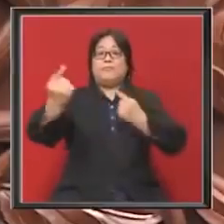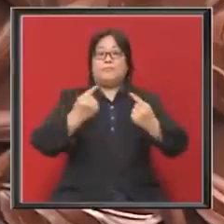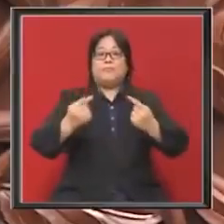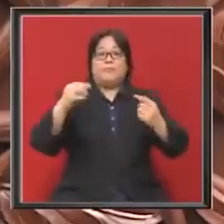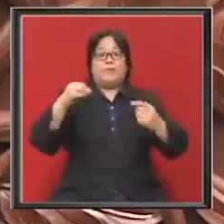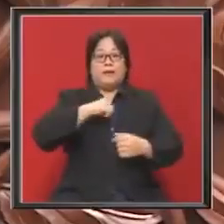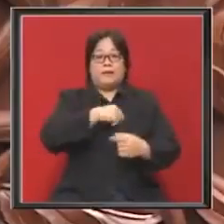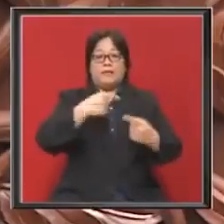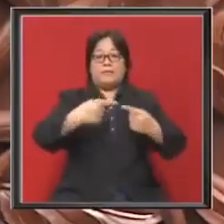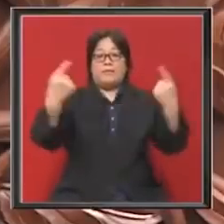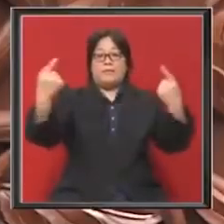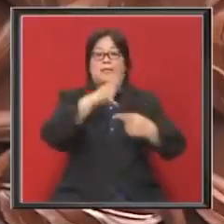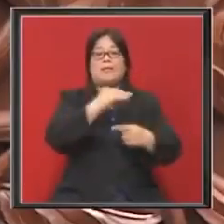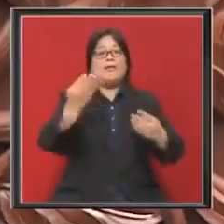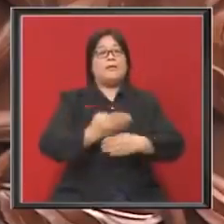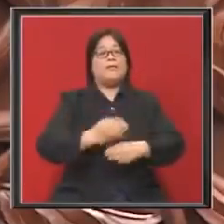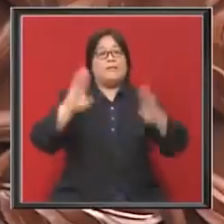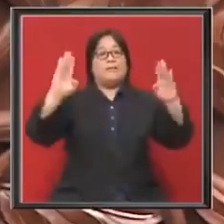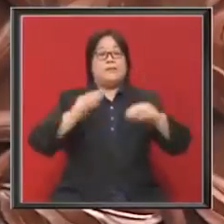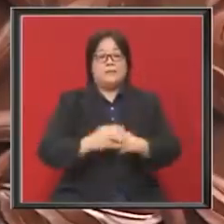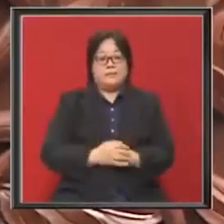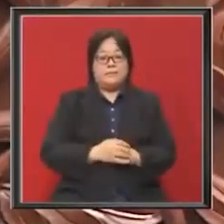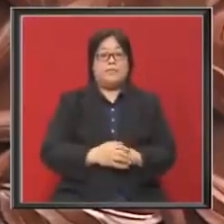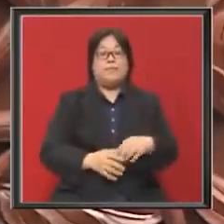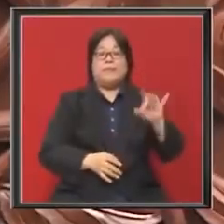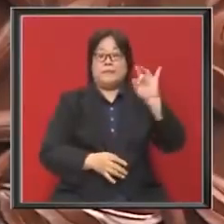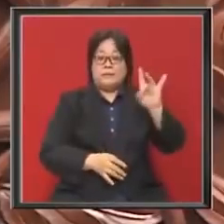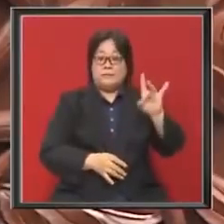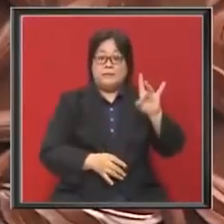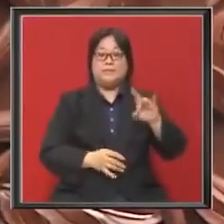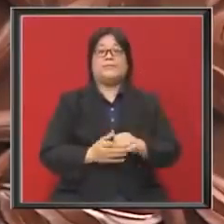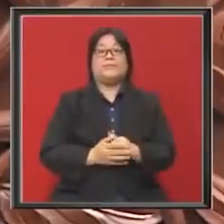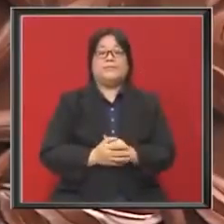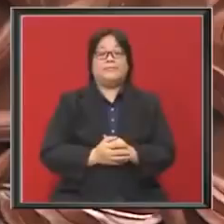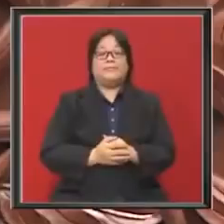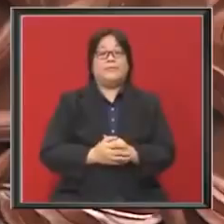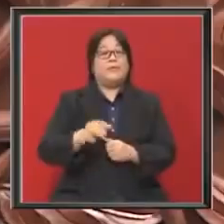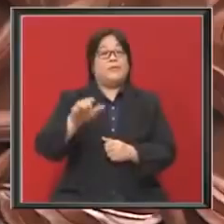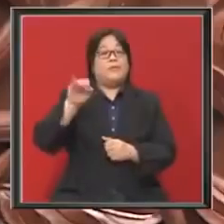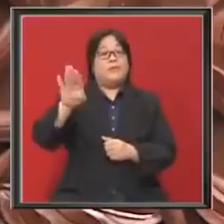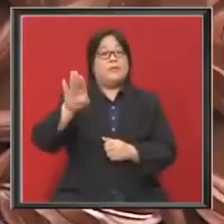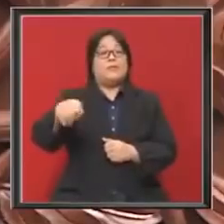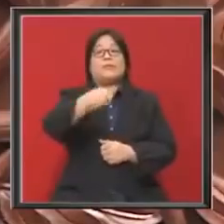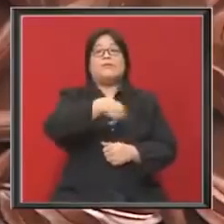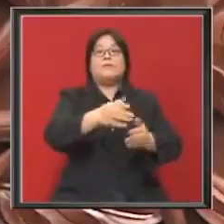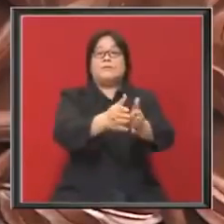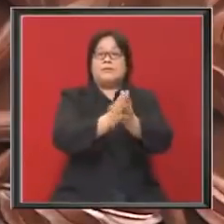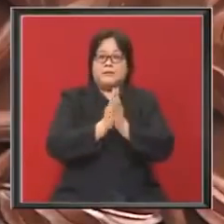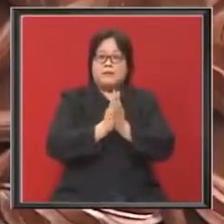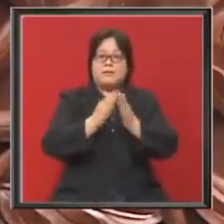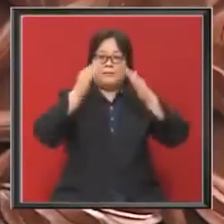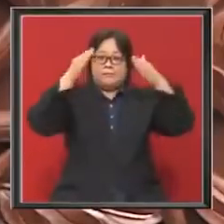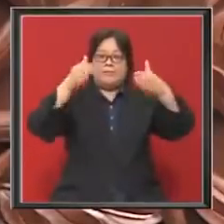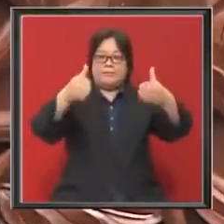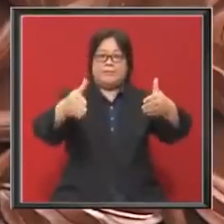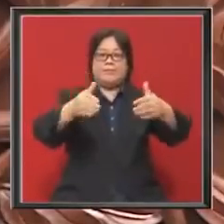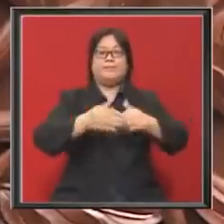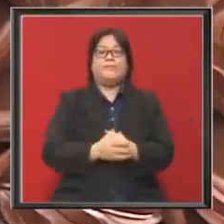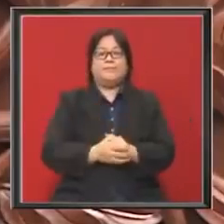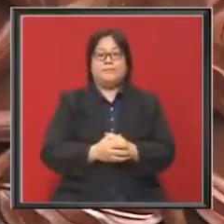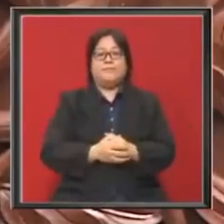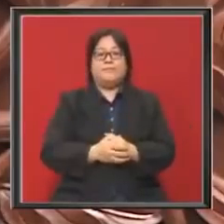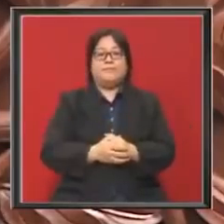Azali pembangkang dan bebas yang ke-8 sumbangan itu yang Bromo adalah di pohon mengambil perhatian